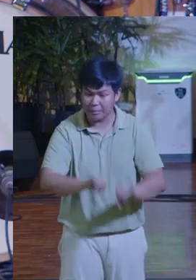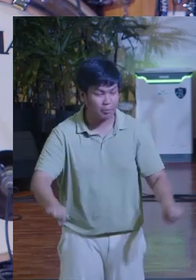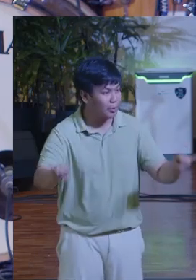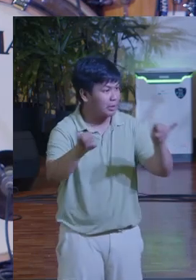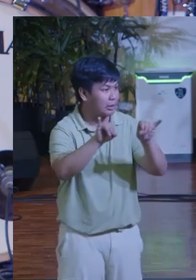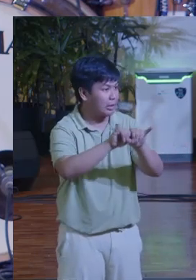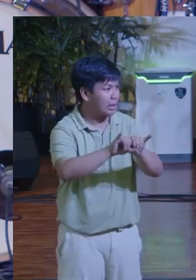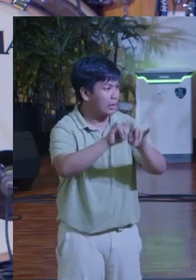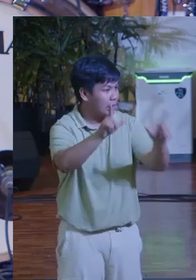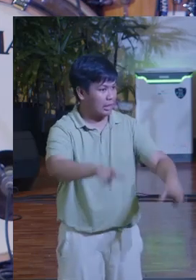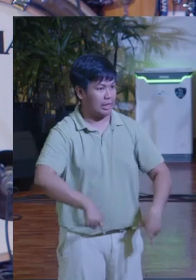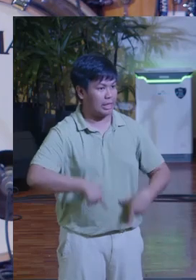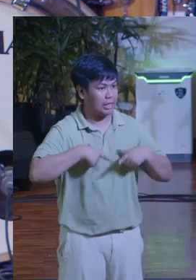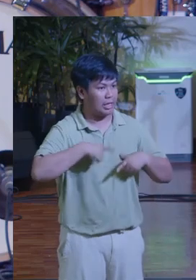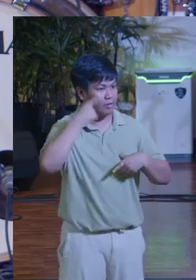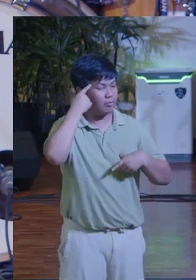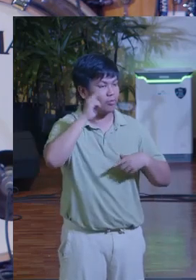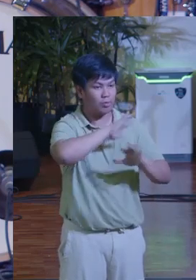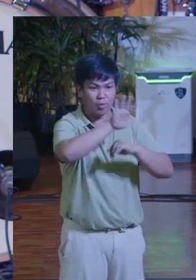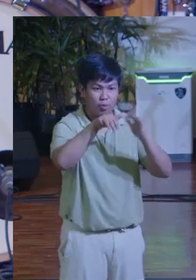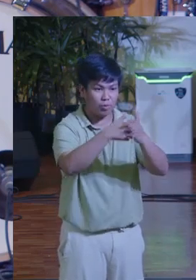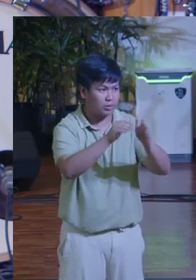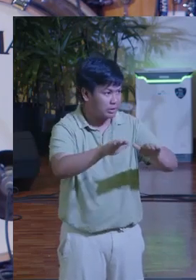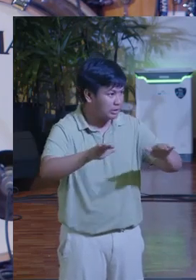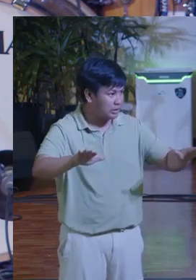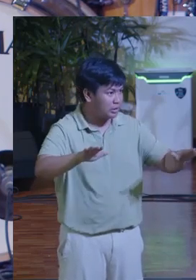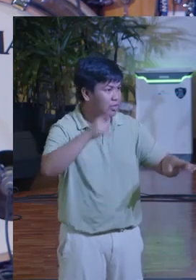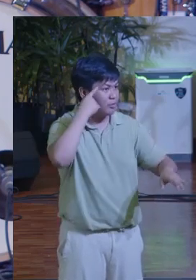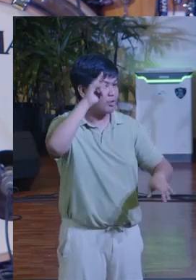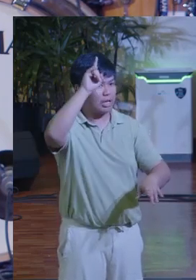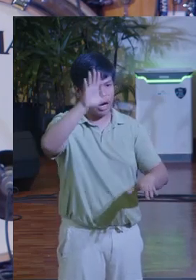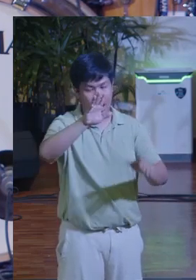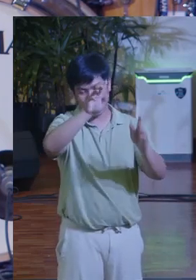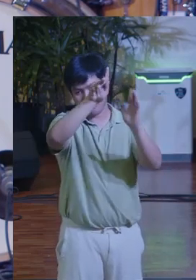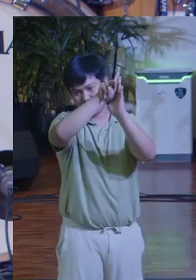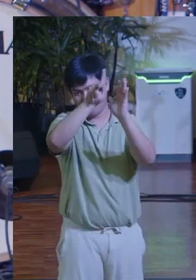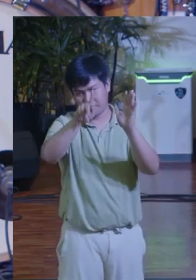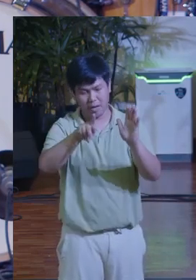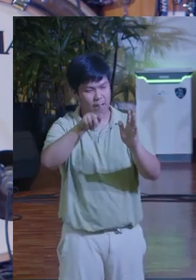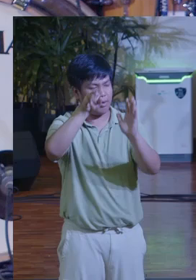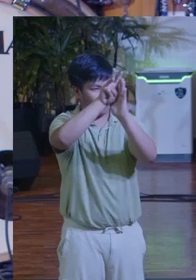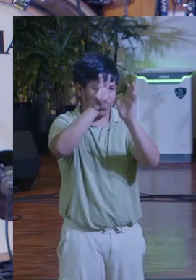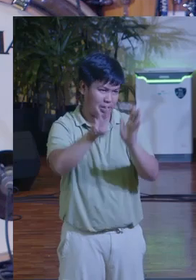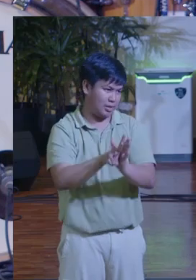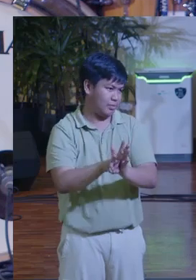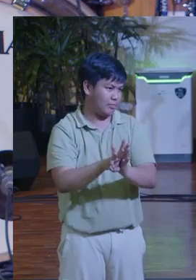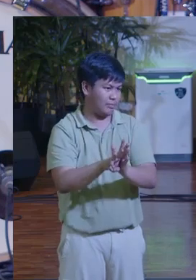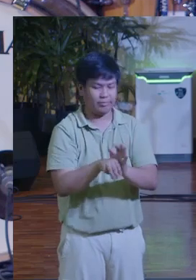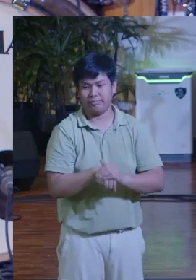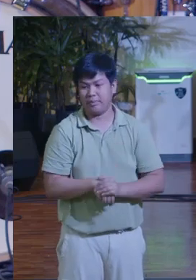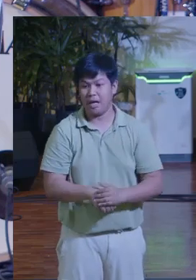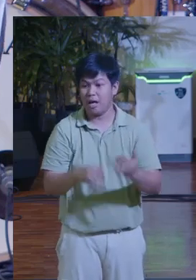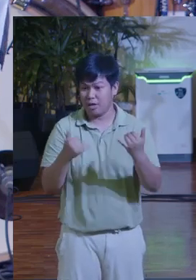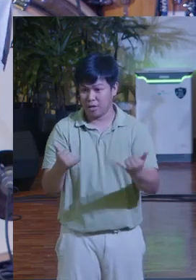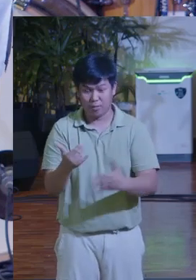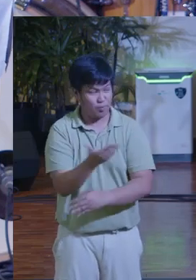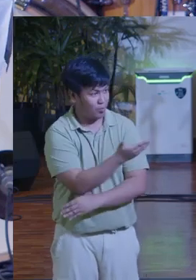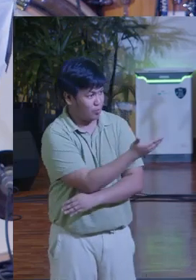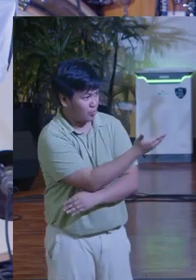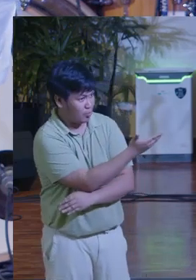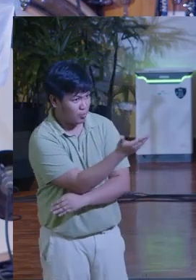Diyos para sa kanyang mga layunin. Mga mothers,